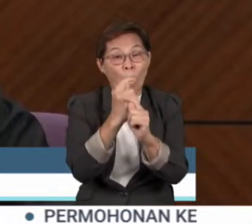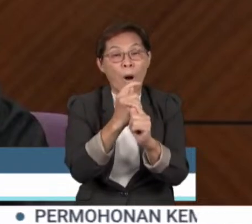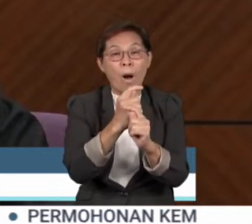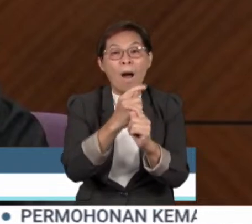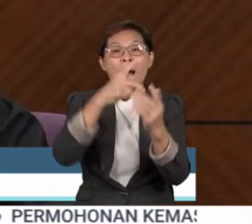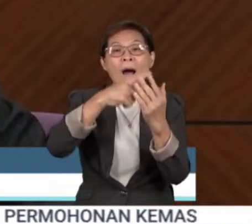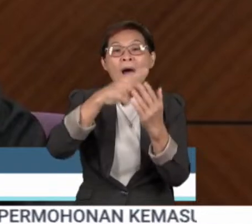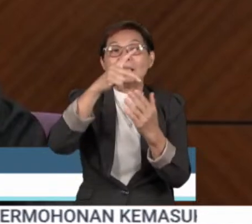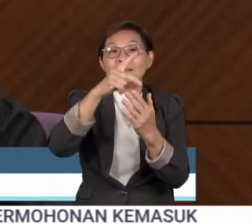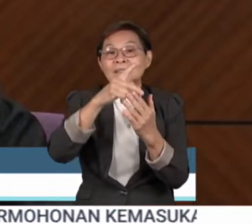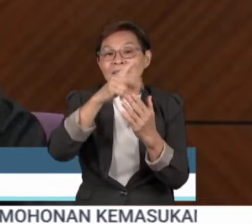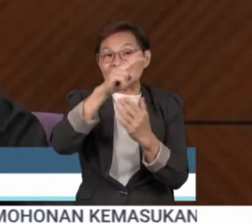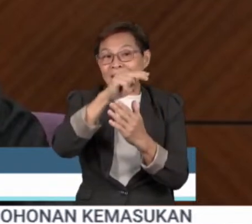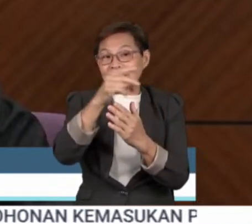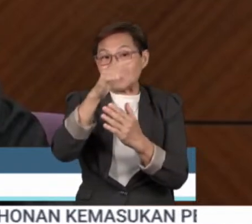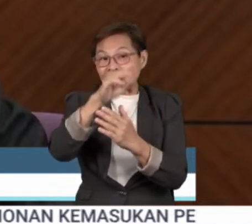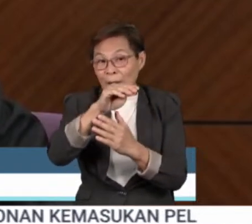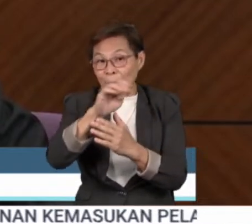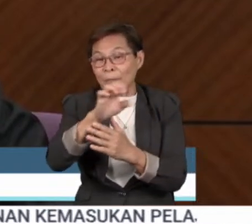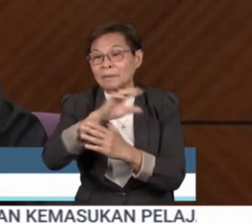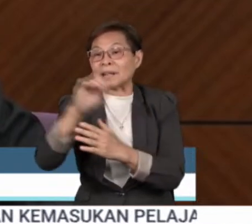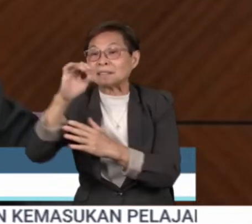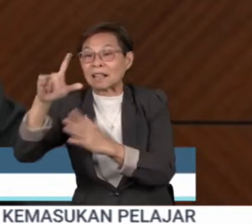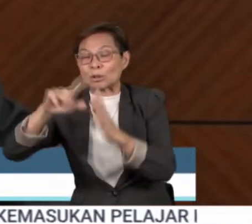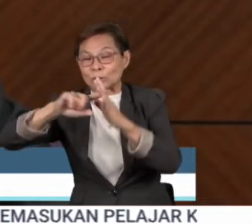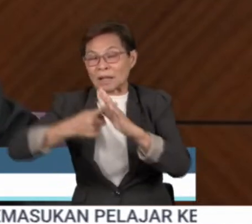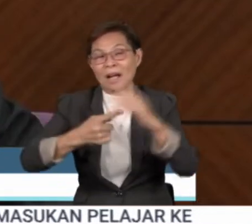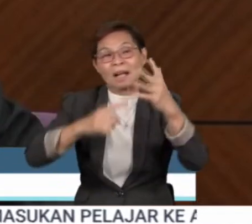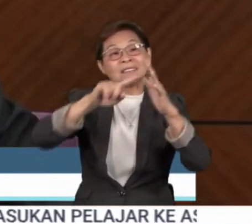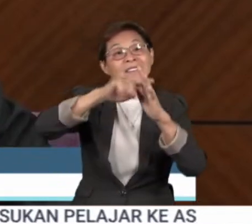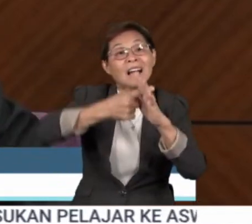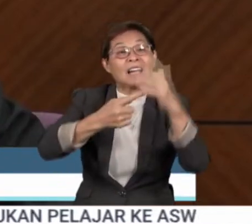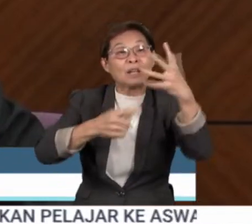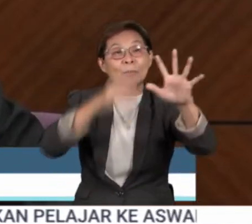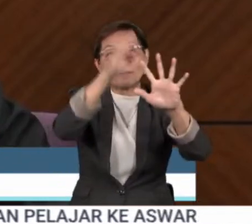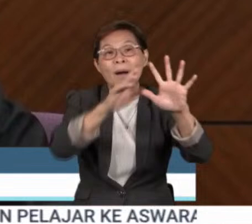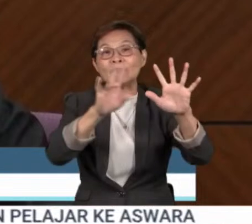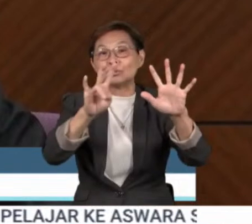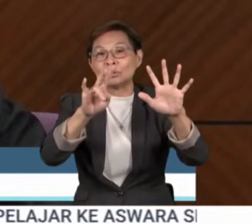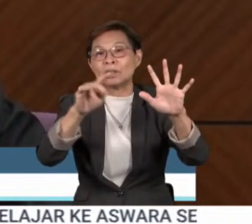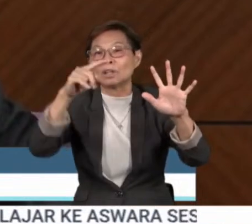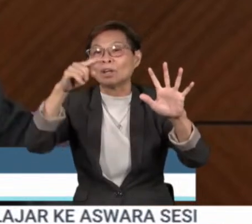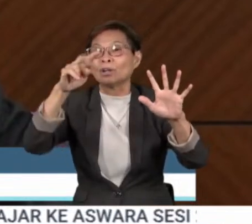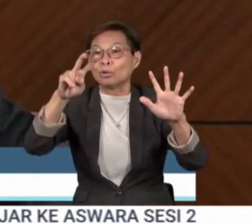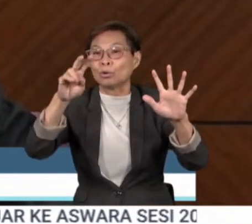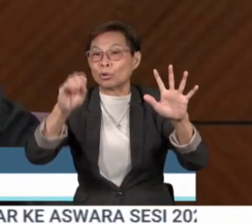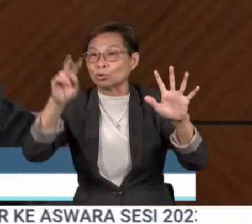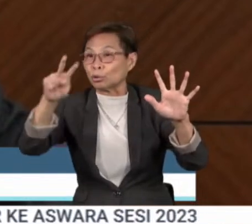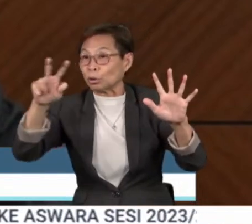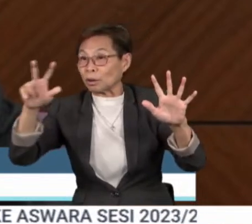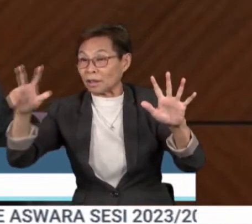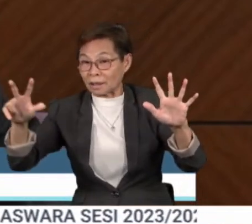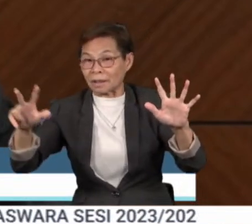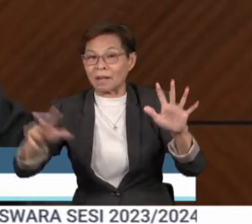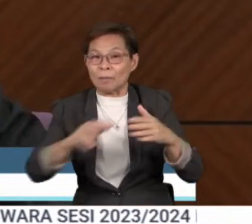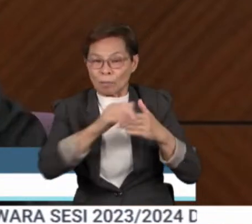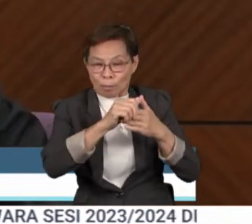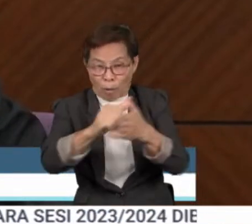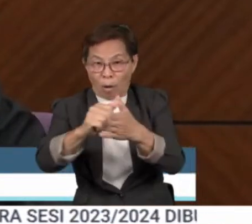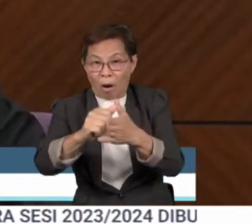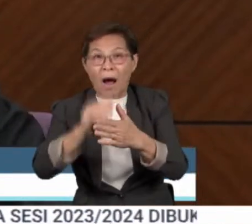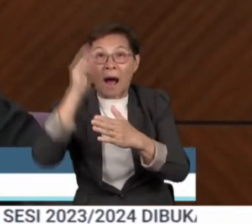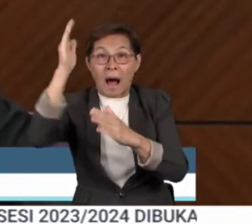SELCO ini akan berkuat kuasa mulai 15 Julai 2023 berpandukan garis panduan yang